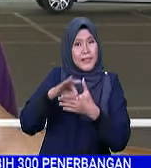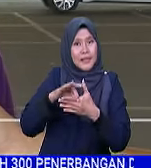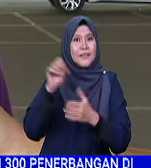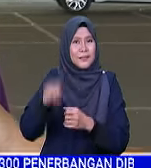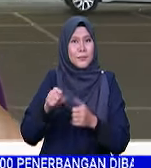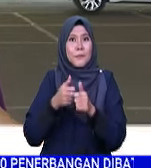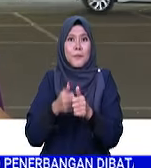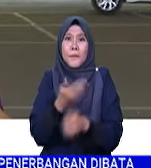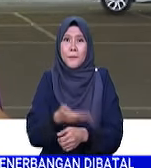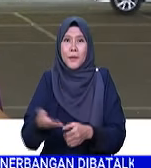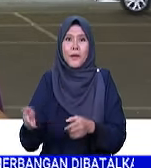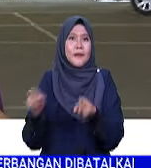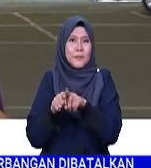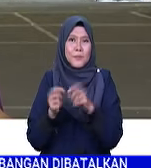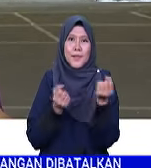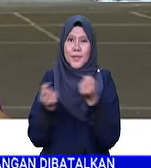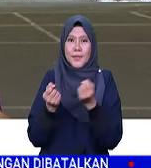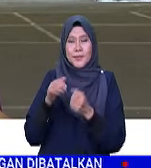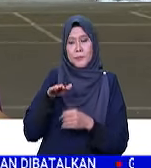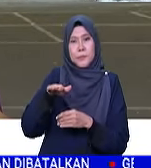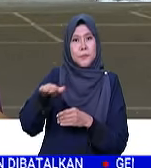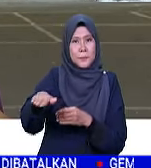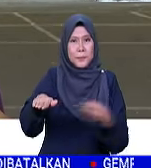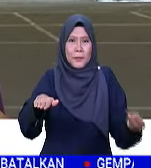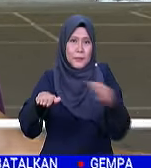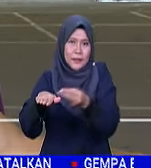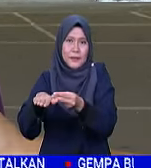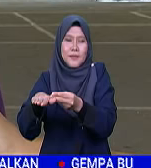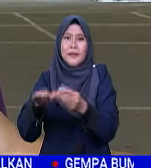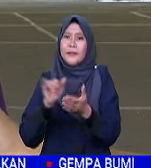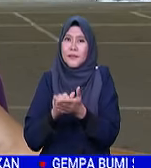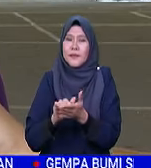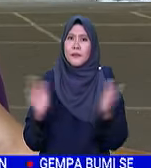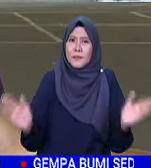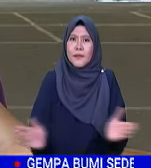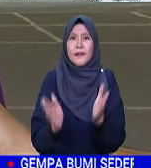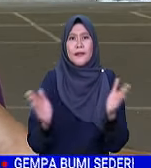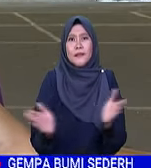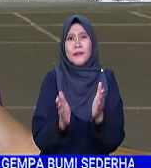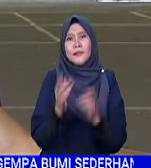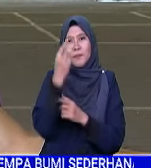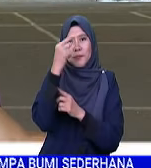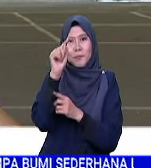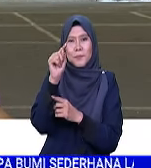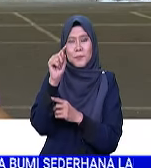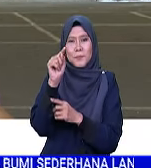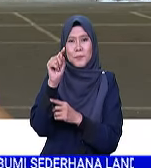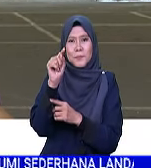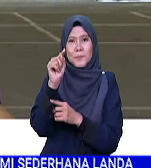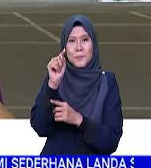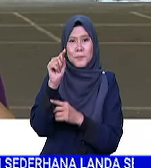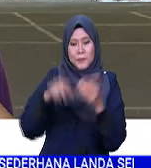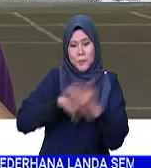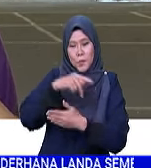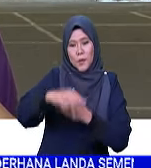kita buat ikut pandu lalu. Itulah yang sangat-sangat kita galakkan dalam